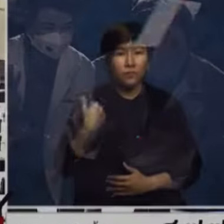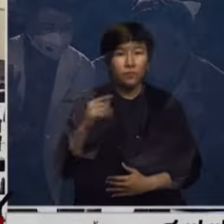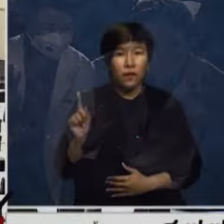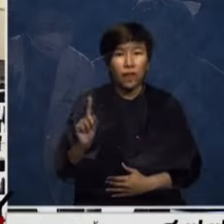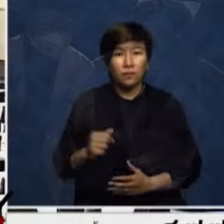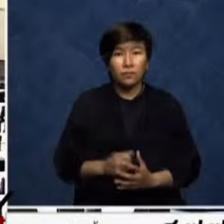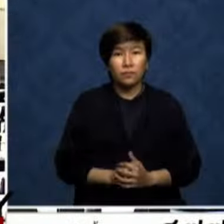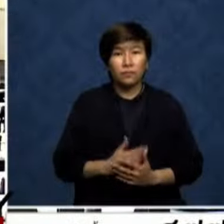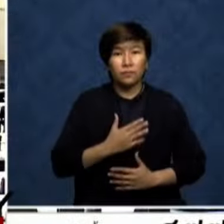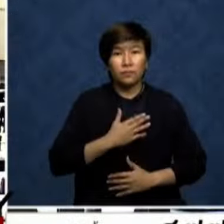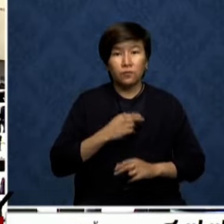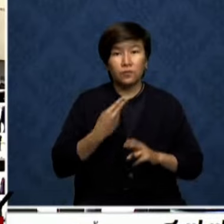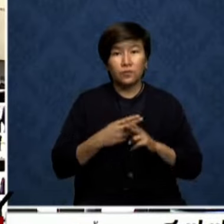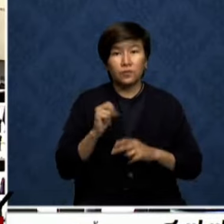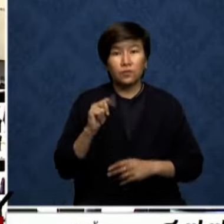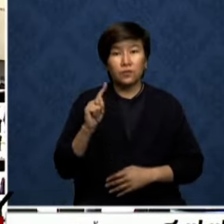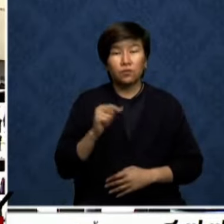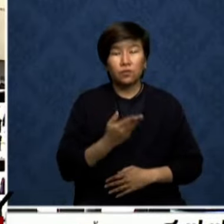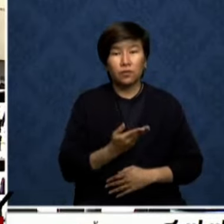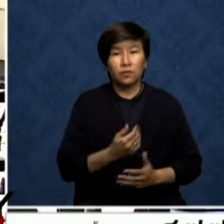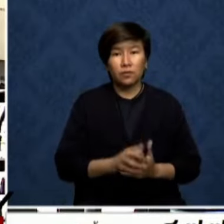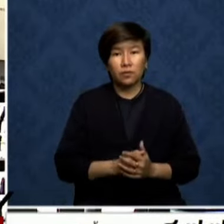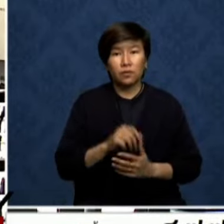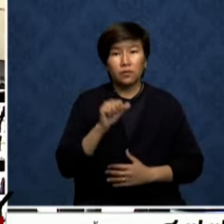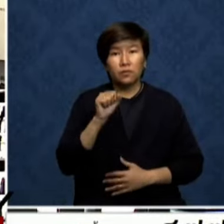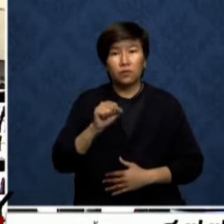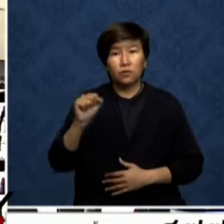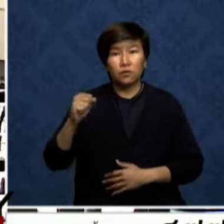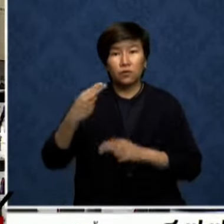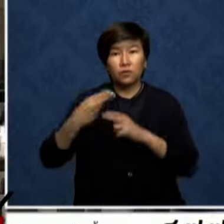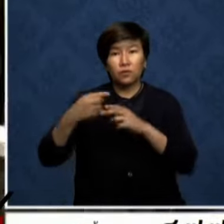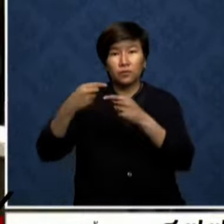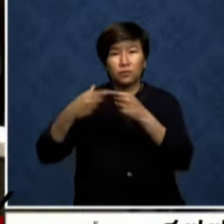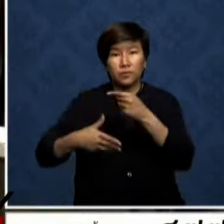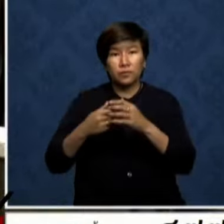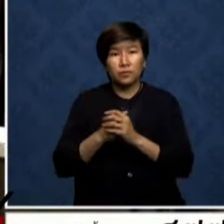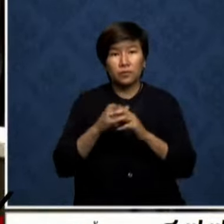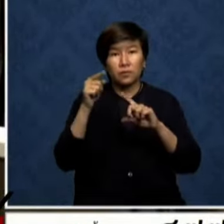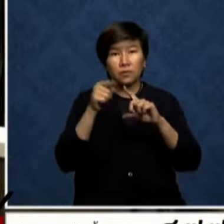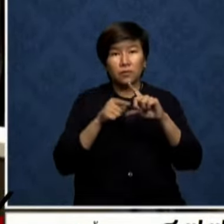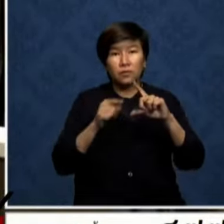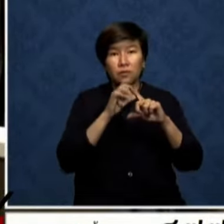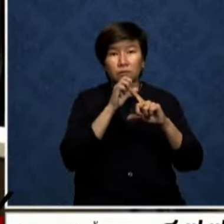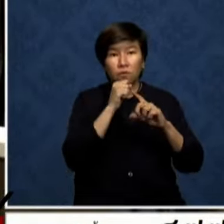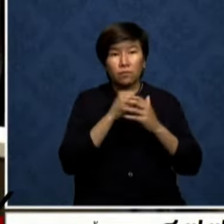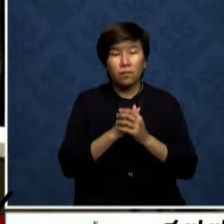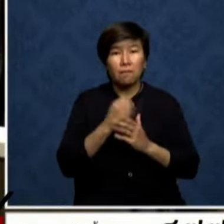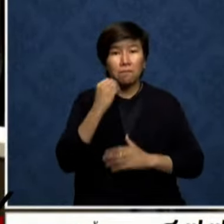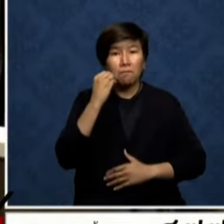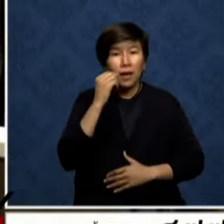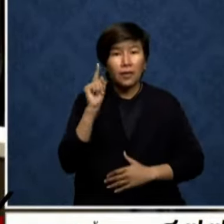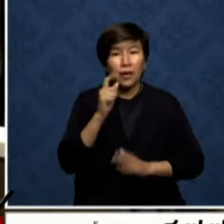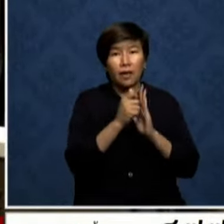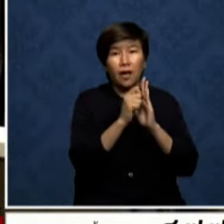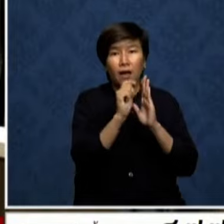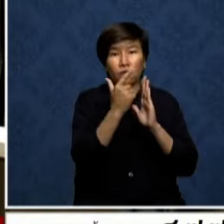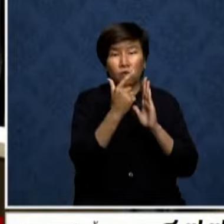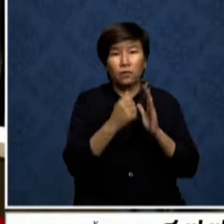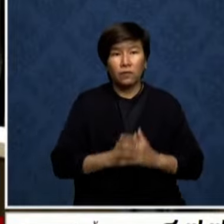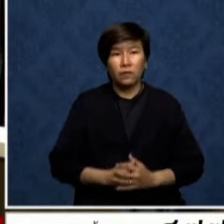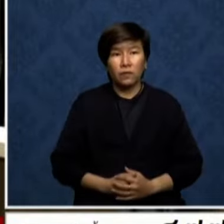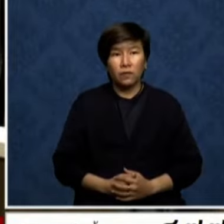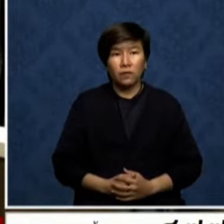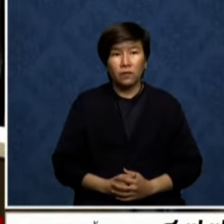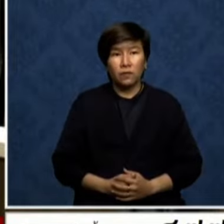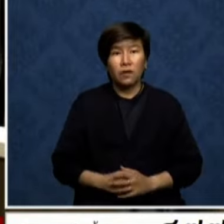สยครรผมนัธุทครประทุมภูทนัดณแบบชีรายชื่อพักก้าวไรคนจัหดอ่างทองผมยัมนะครับ ผู้แทรณส